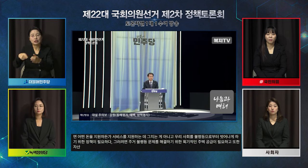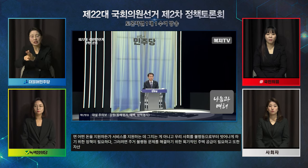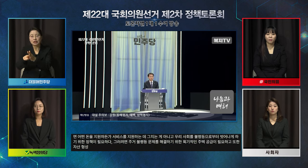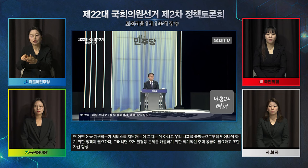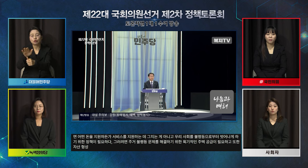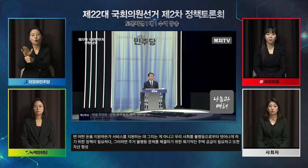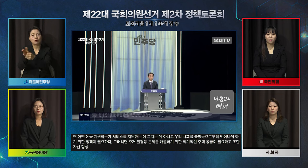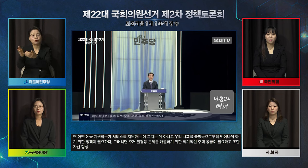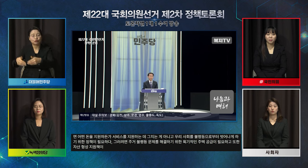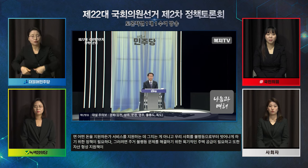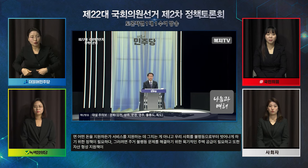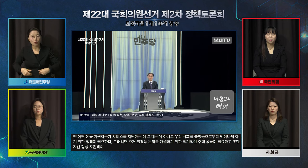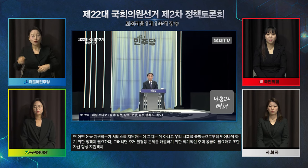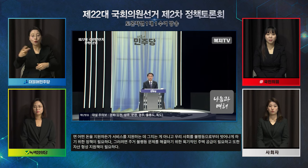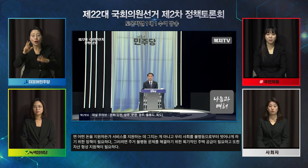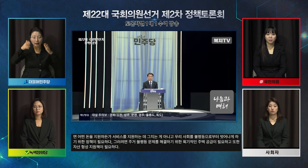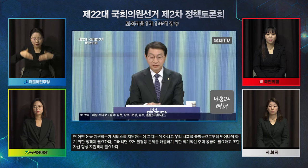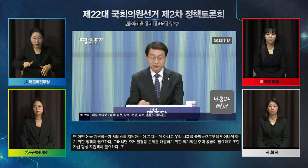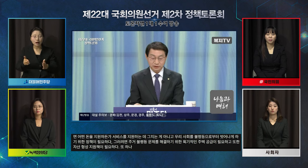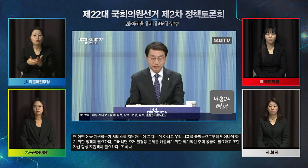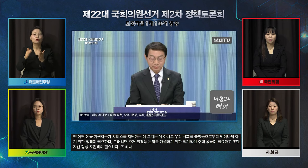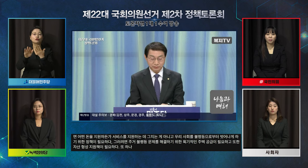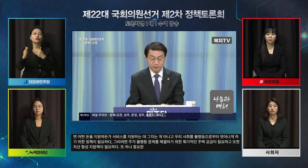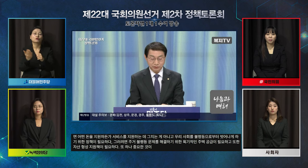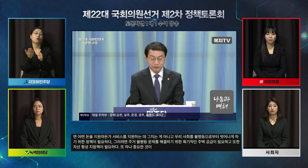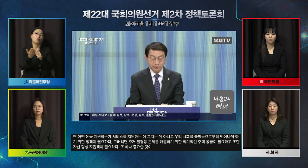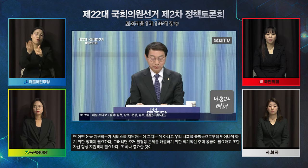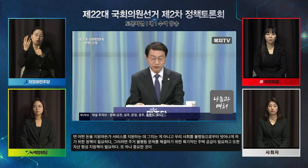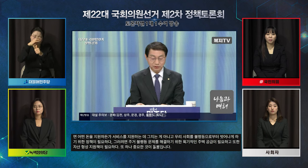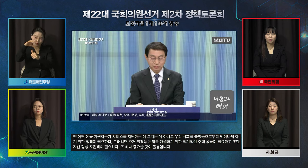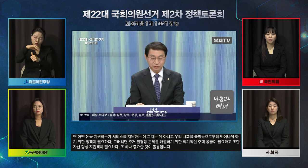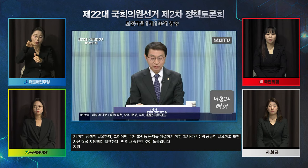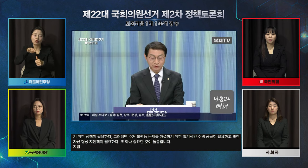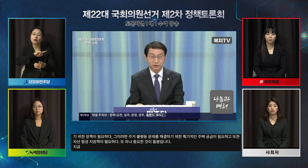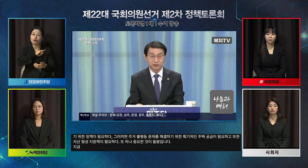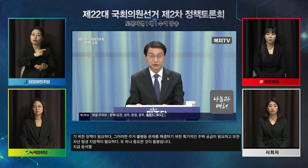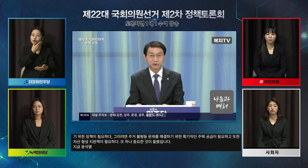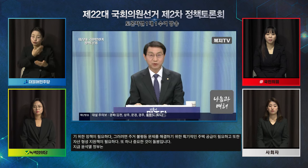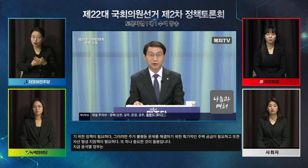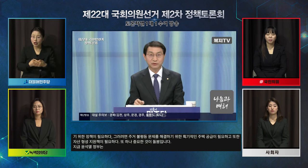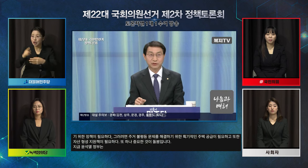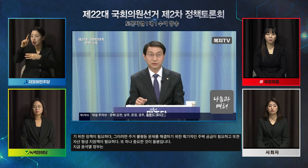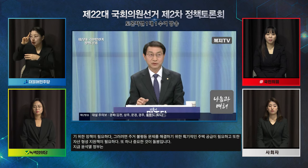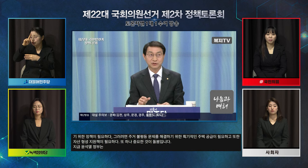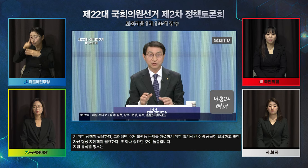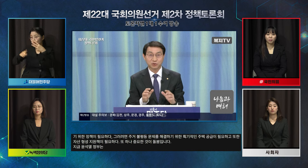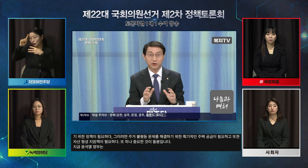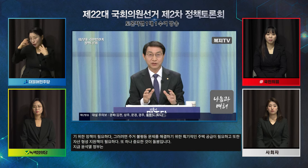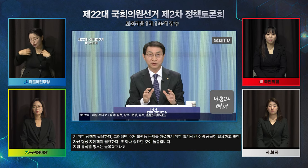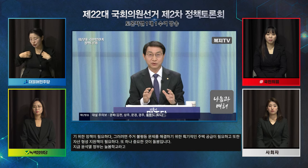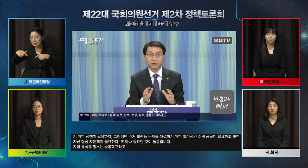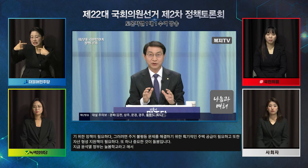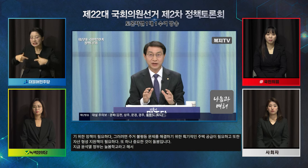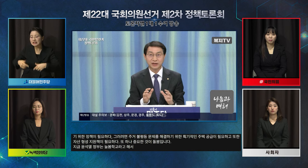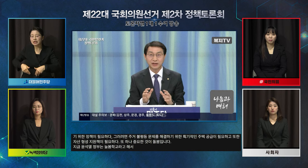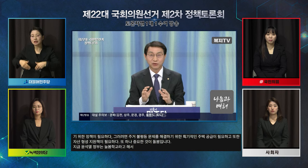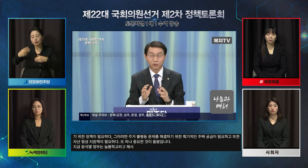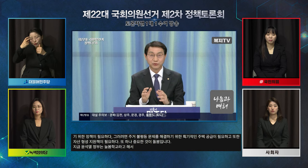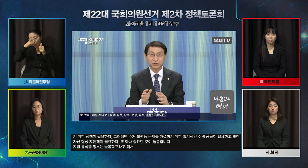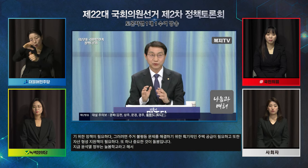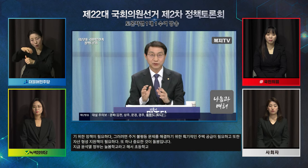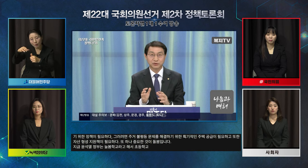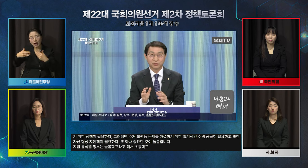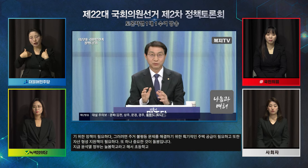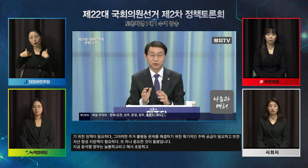또 하나 중요한 것이 돌봄입니다. 지금 윤석열 정부는 늘봄 학교라고 해서 초등학교의